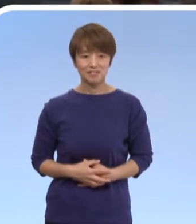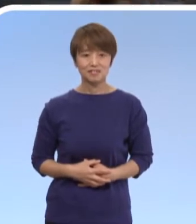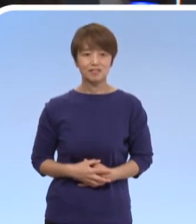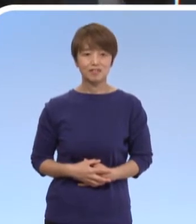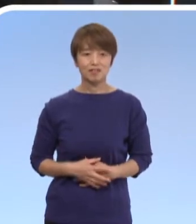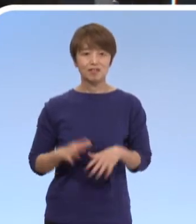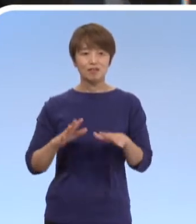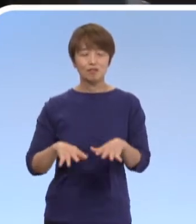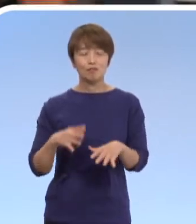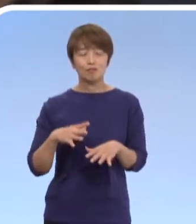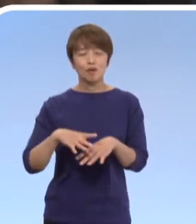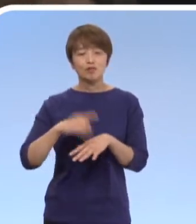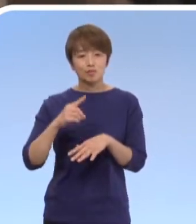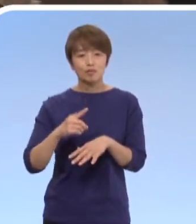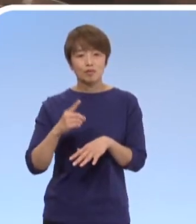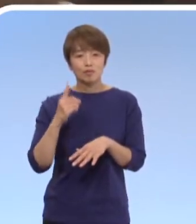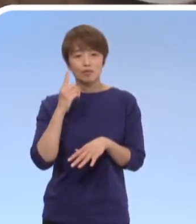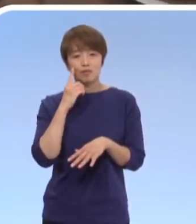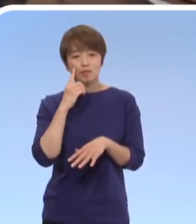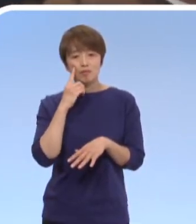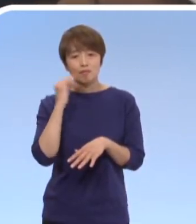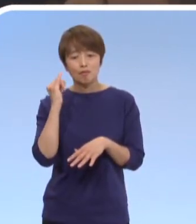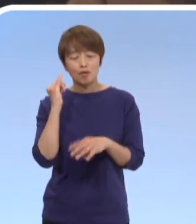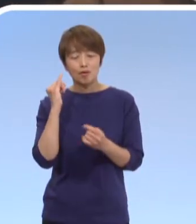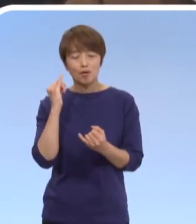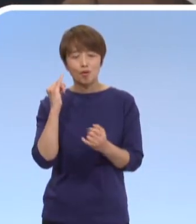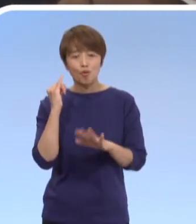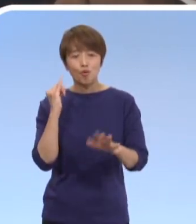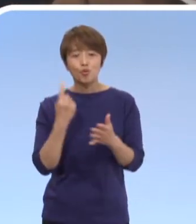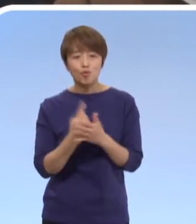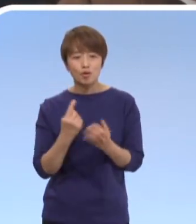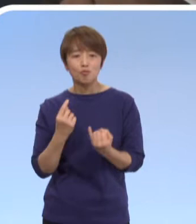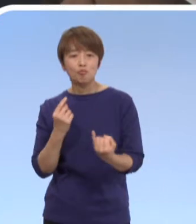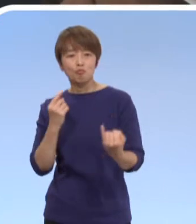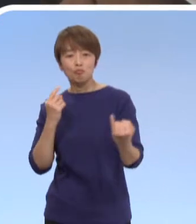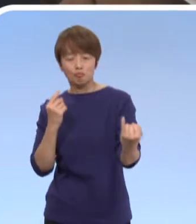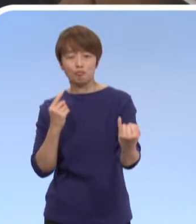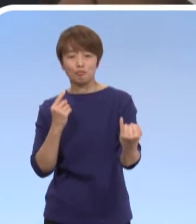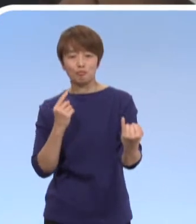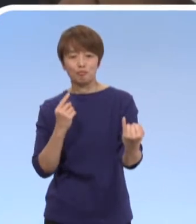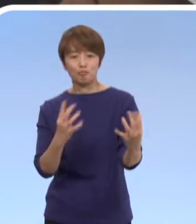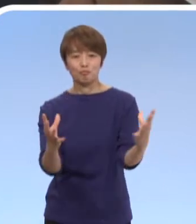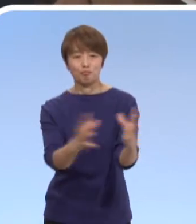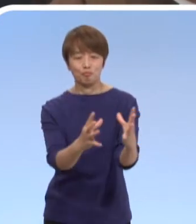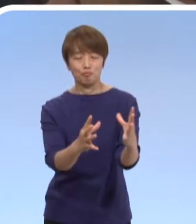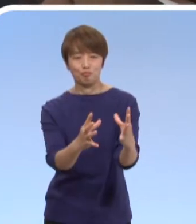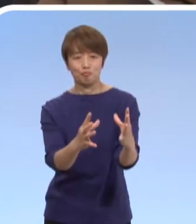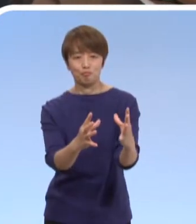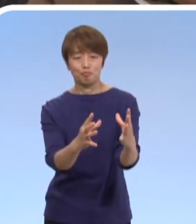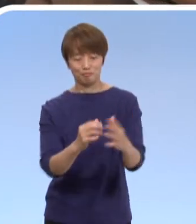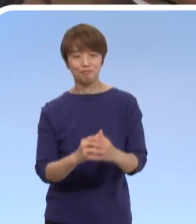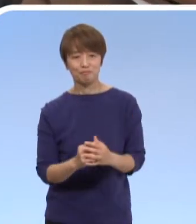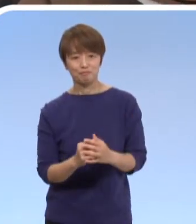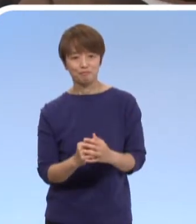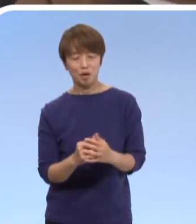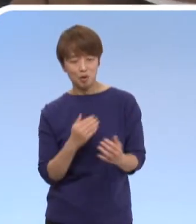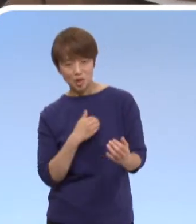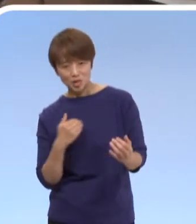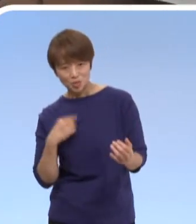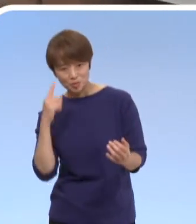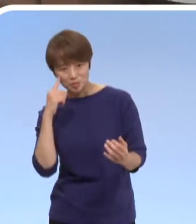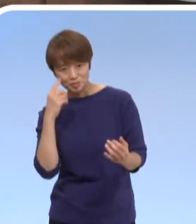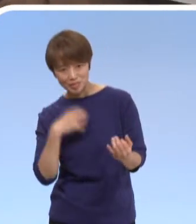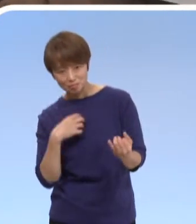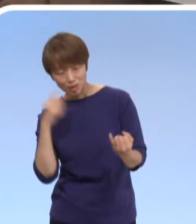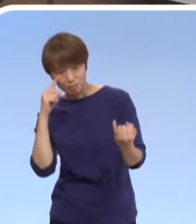って、 今日初めて親子席から外れて子供だけで見れて、なんか暗いシーンが多か